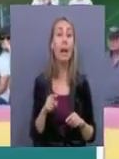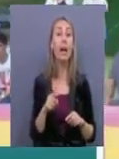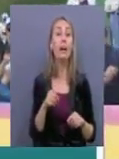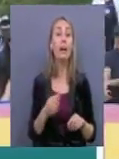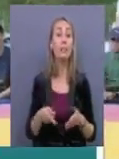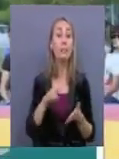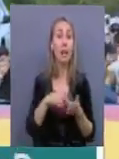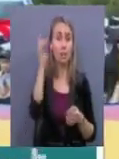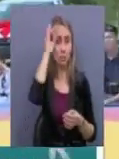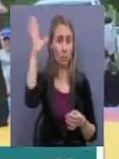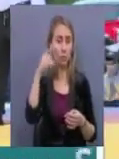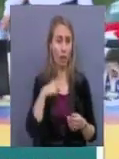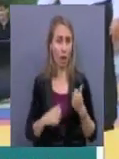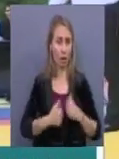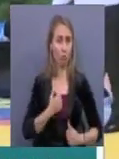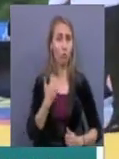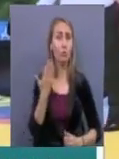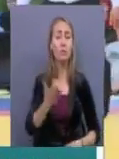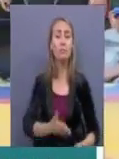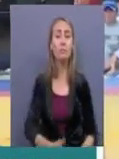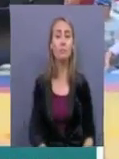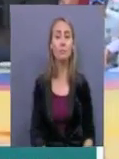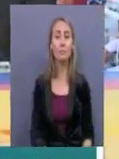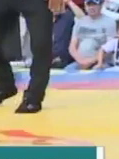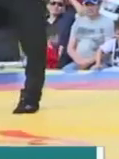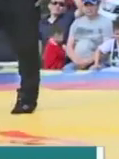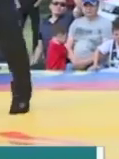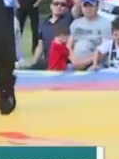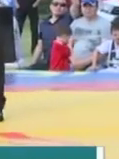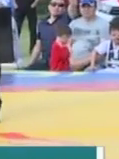Қасиетті Рамазан айының соңғы күндері өтіп жатқан осынау